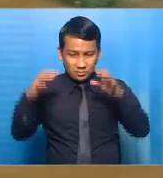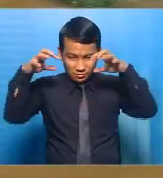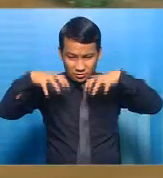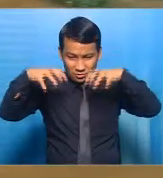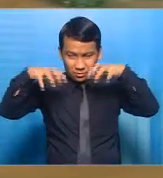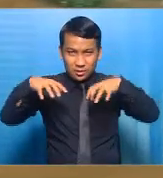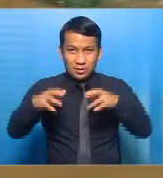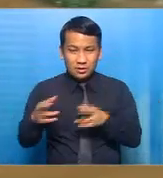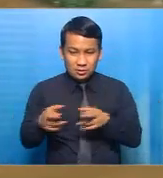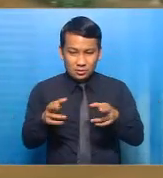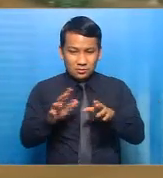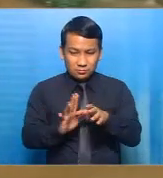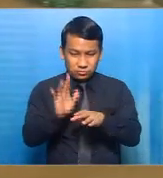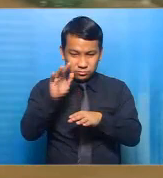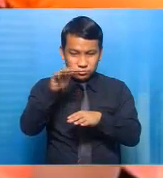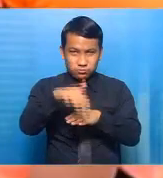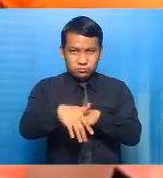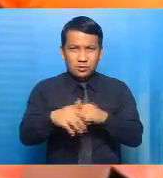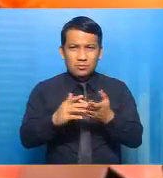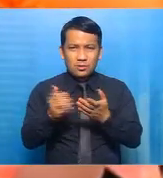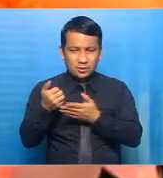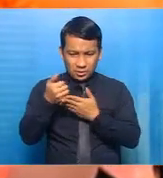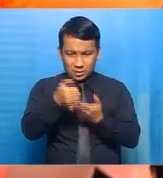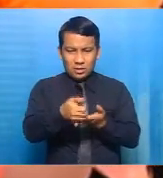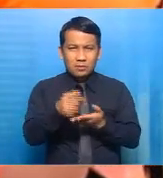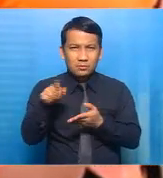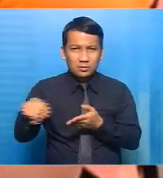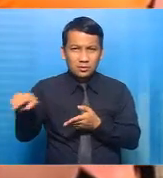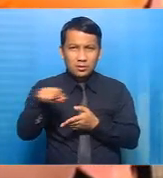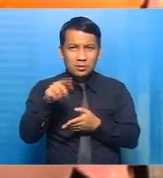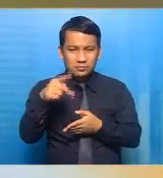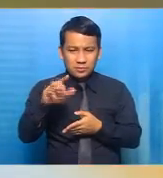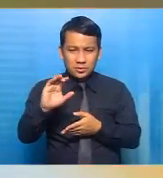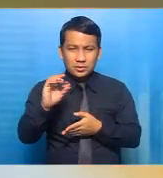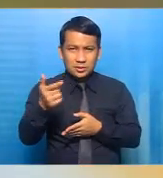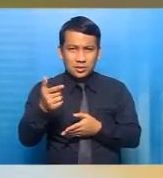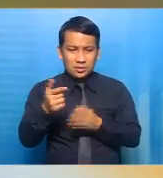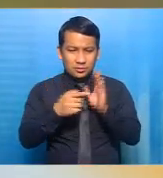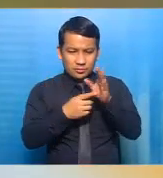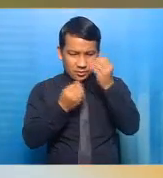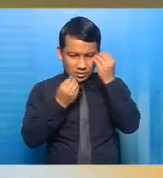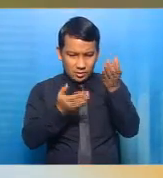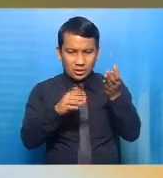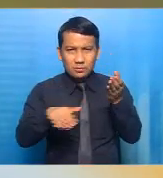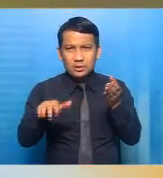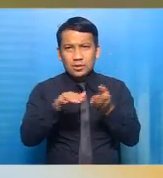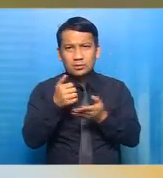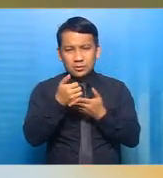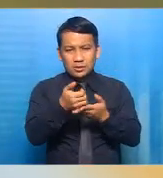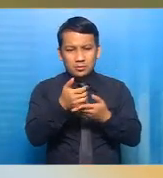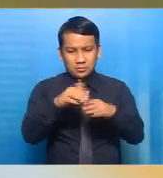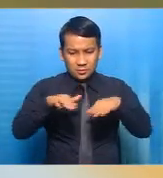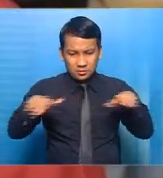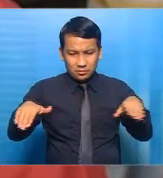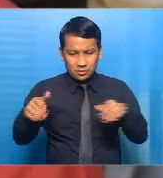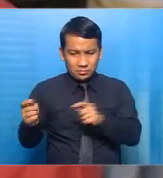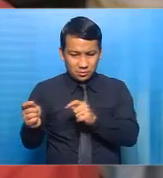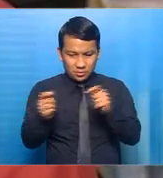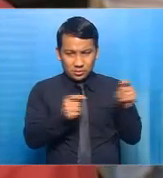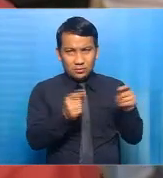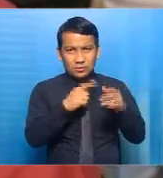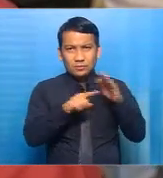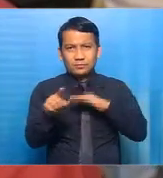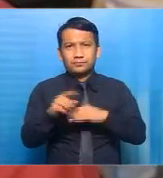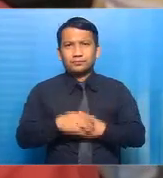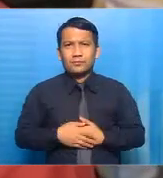ang pag-apaw ng Tandag River. Tumulong na rin ang Coast Guard sa paglilikas ng mga residente, lalo na ng mga bata. Yung hindi binaha,